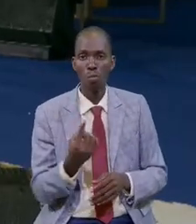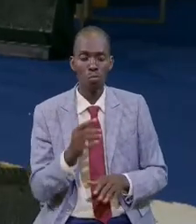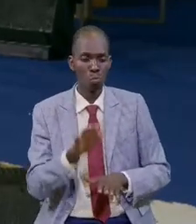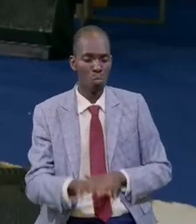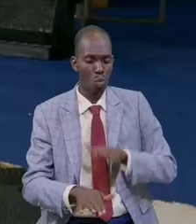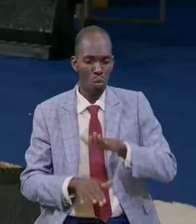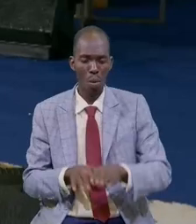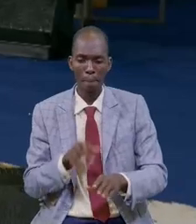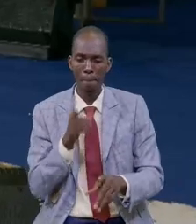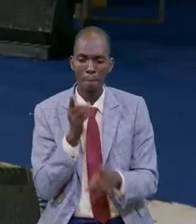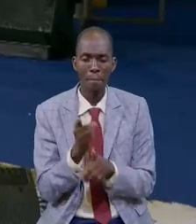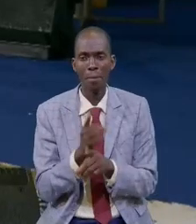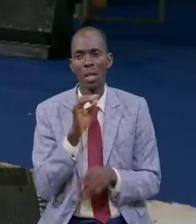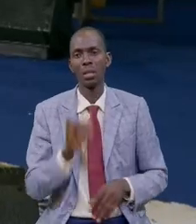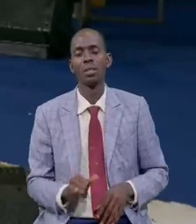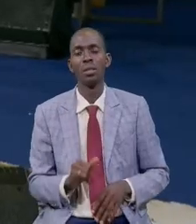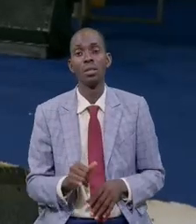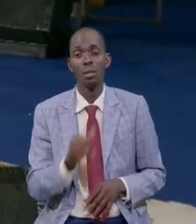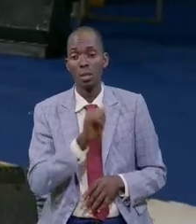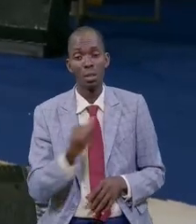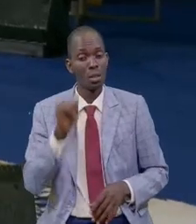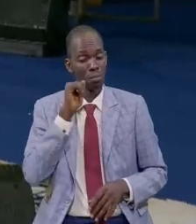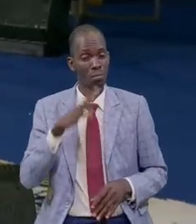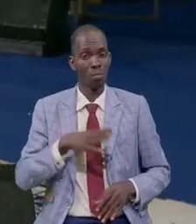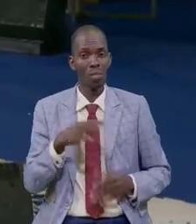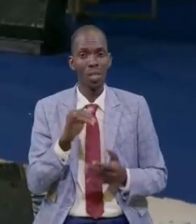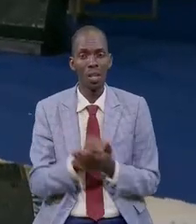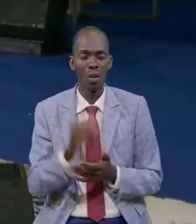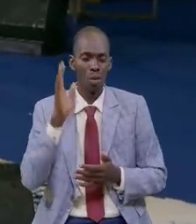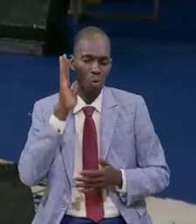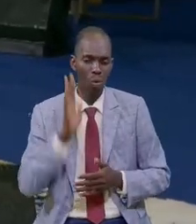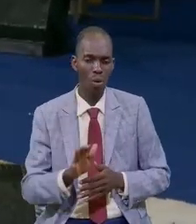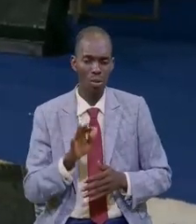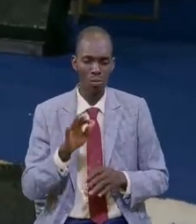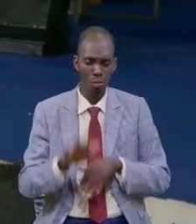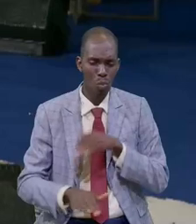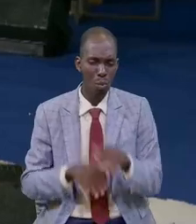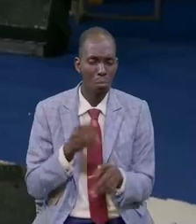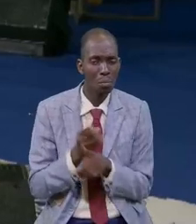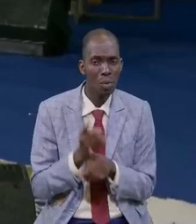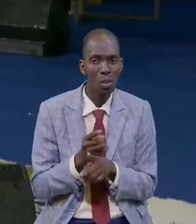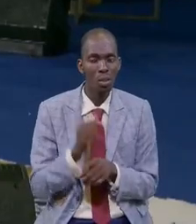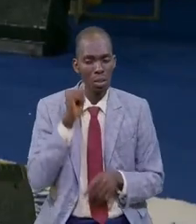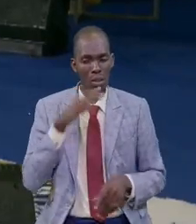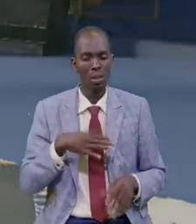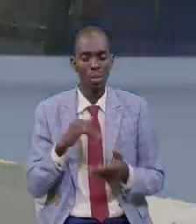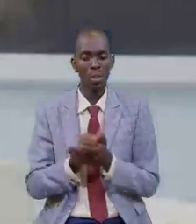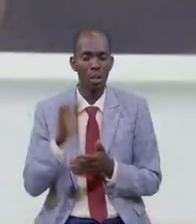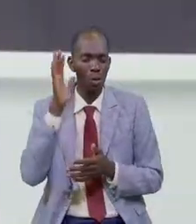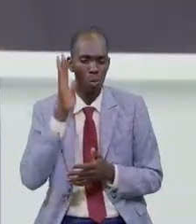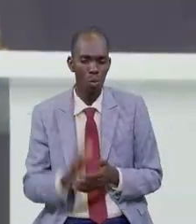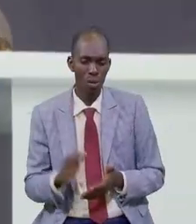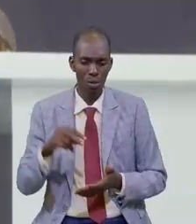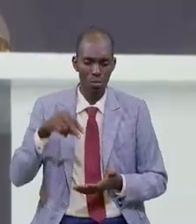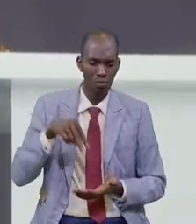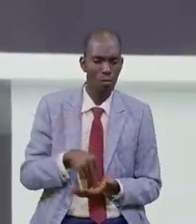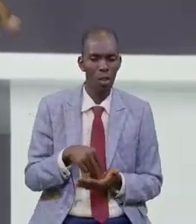debout direct une jeune fille qui marche qui est droite qui tient juste une jeune